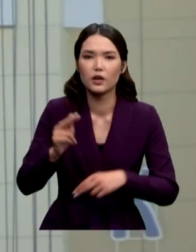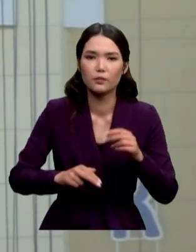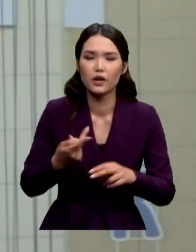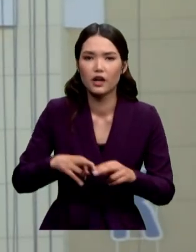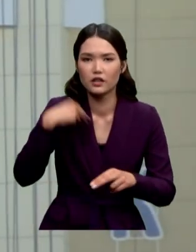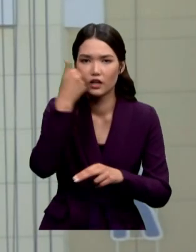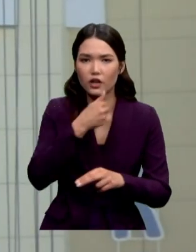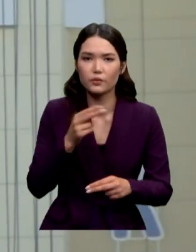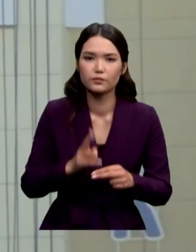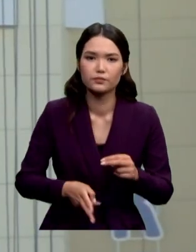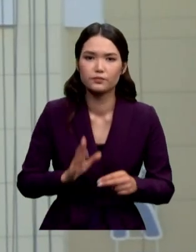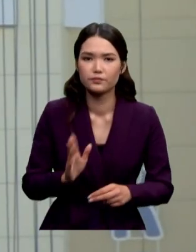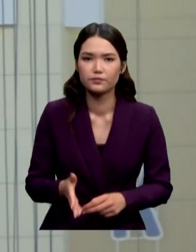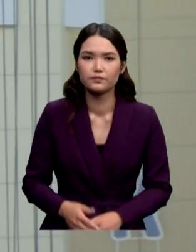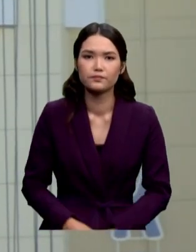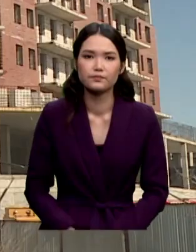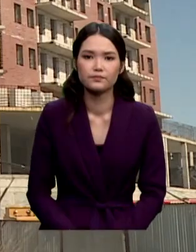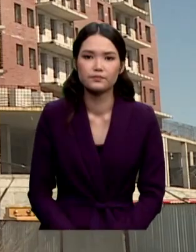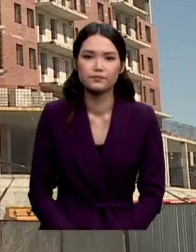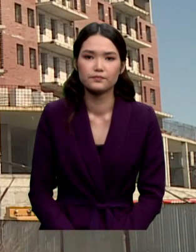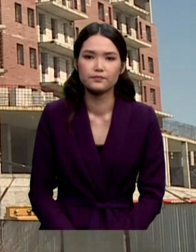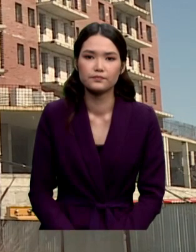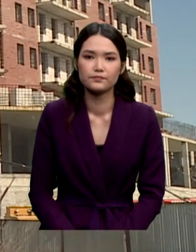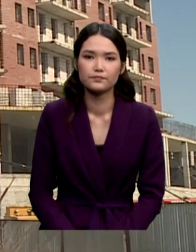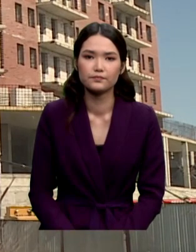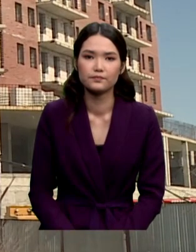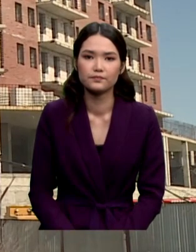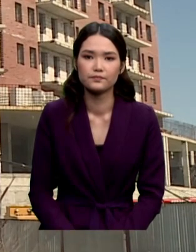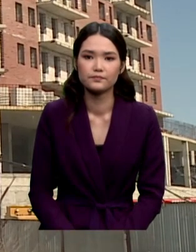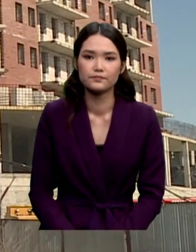этого года. Вера Шеллер, Айнур Ракишева, телеканал «Атамикен Бизнес».